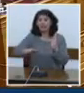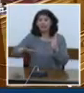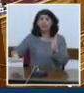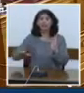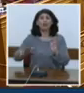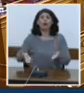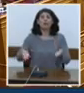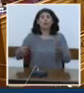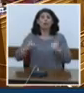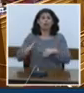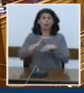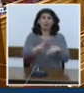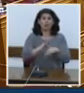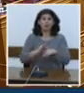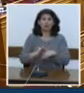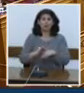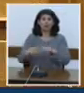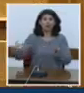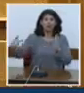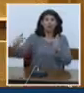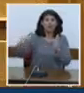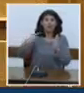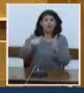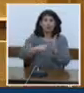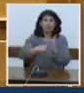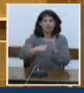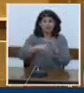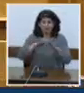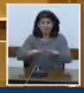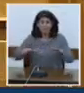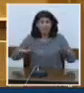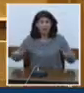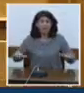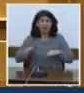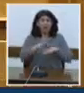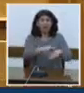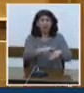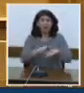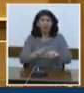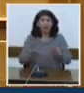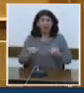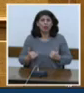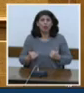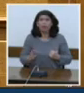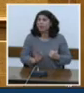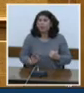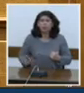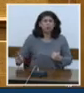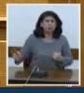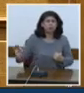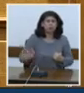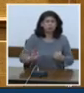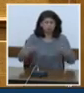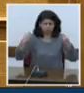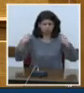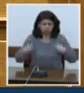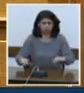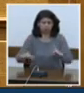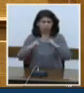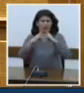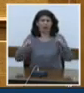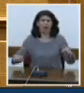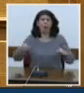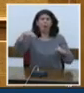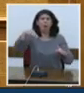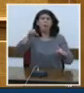μια κατάσταση με 2.000 ασυνόδευτα παιδιά, τα οποία βρισκόντουσαν στο κολαστήριο της Μόριας και